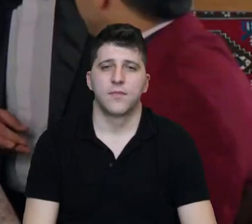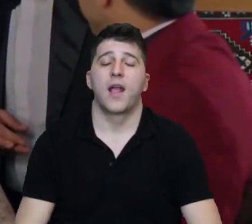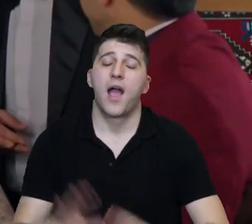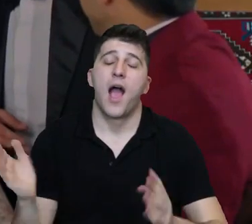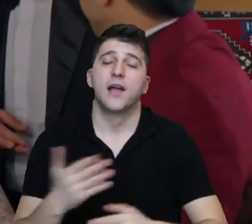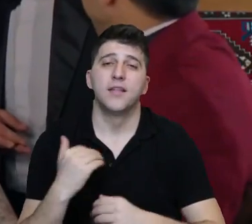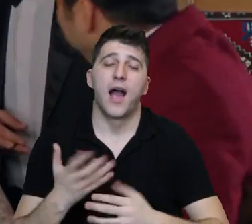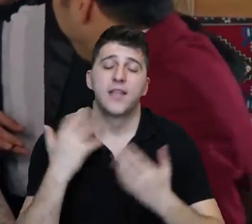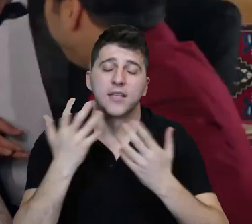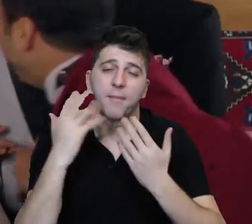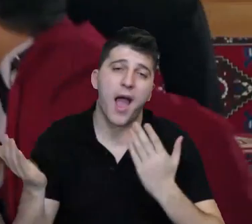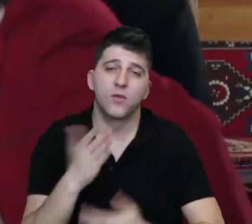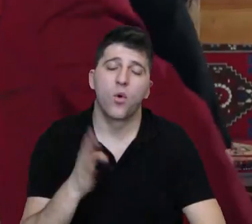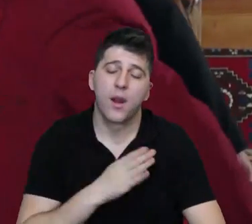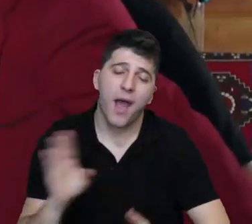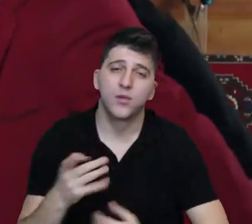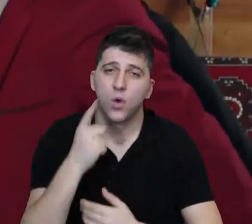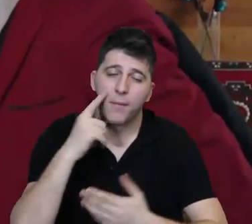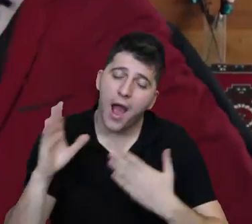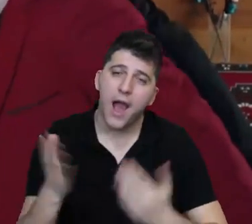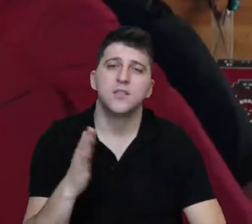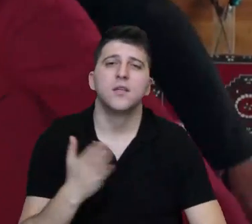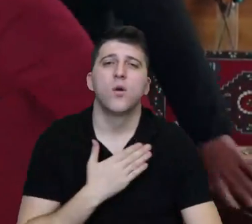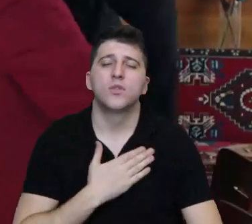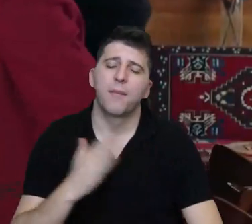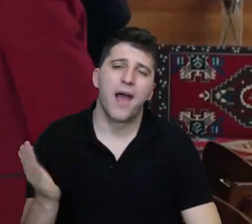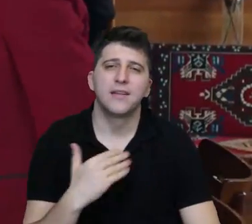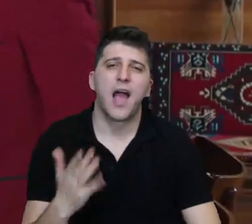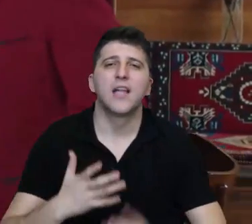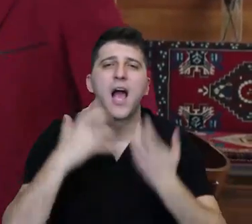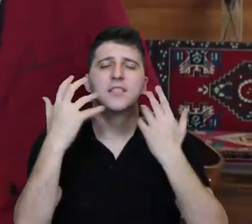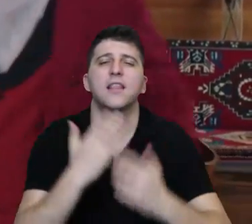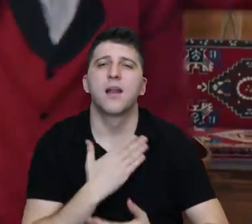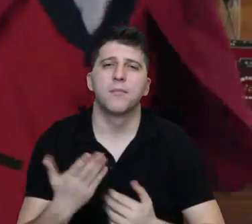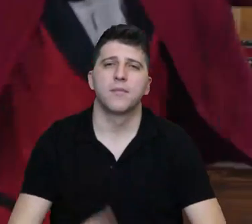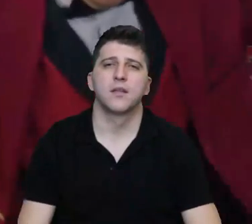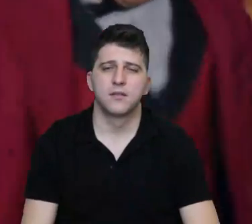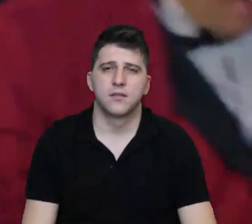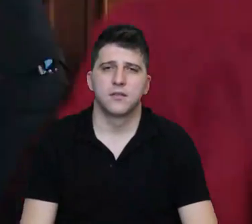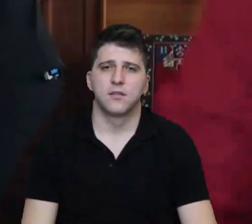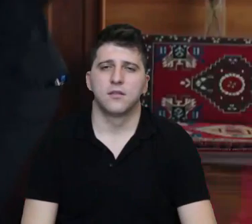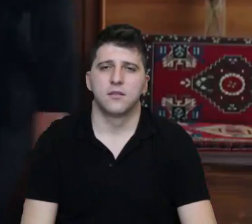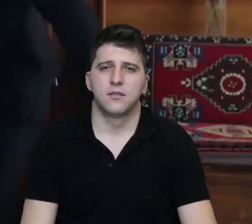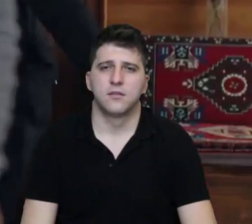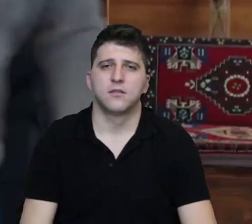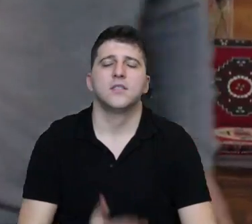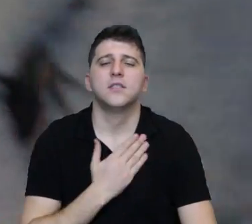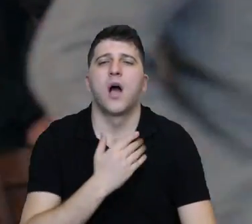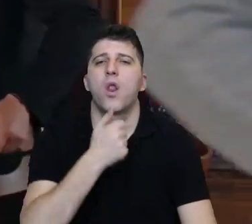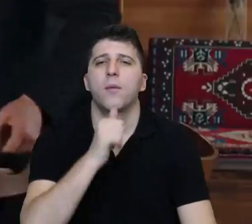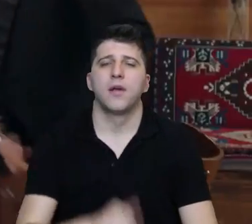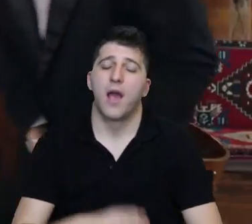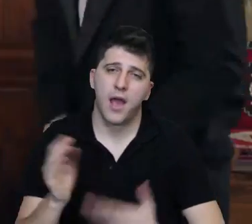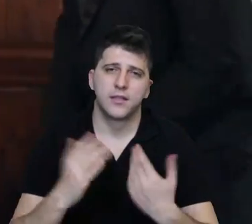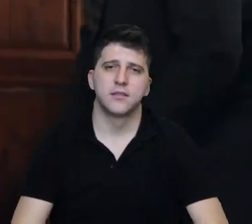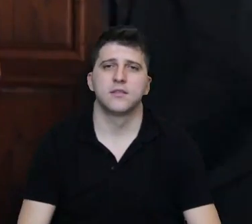Hadi aslanlarım. Ayaklarım hadi göreyim sizi be. Hadi komşularım. Sağ ol abi. Aslanlar. İsmail giderken yumruklarını havaya kaldırdı.